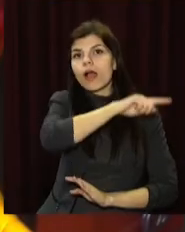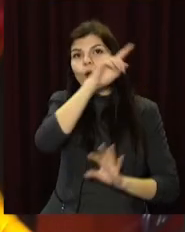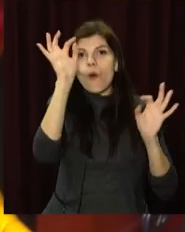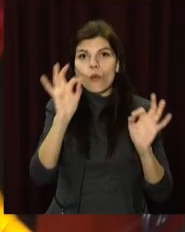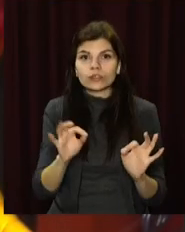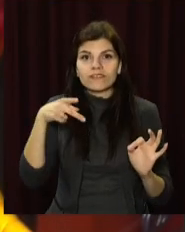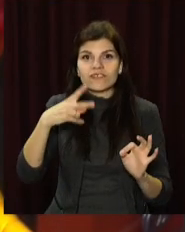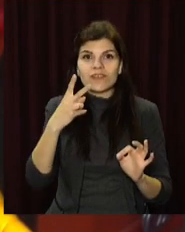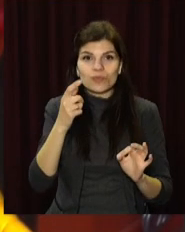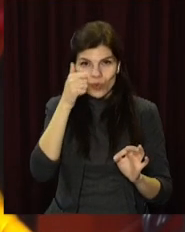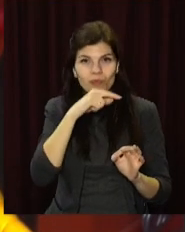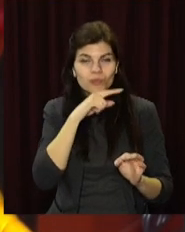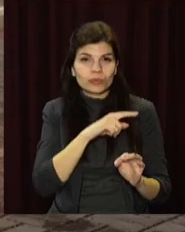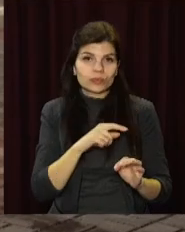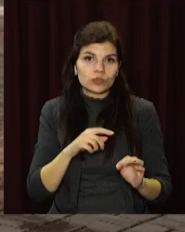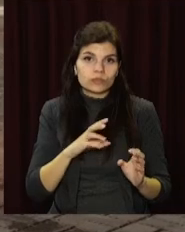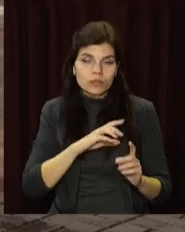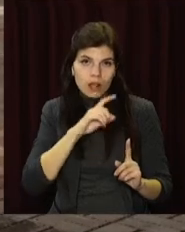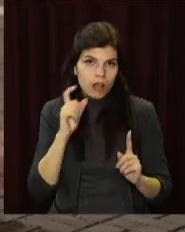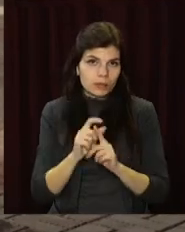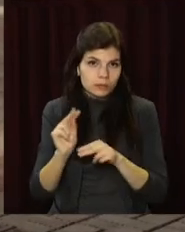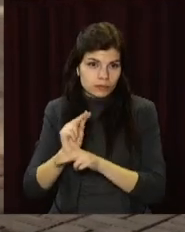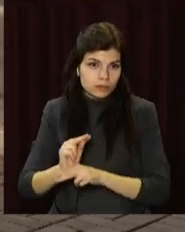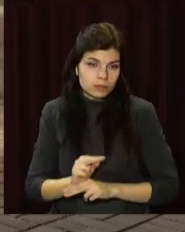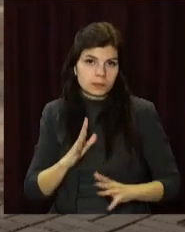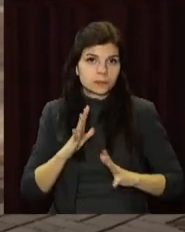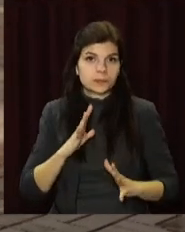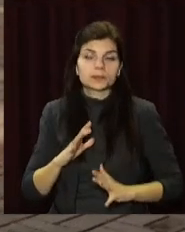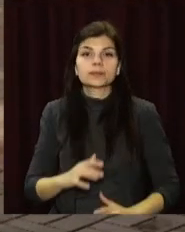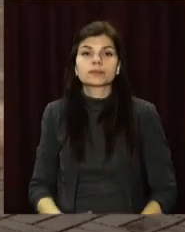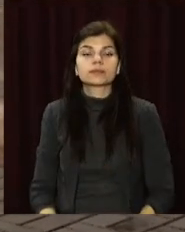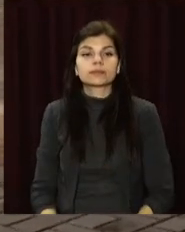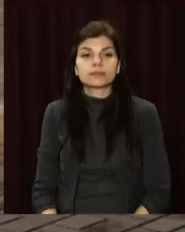сезону 2021 року. Валентина Петрова, Open News, телеканал «Відкритий».